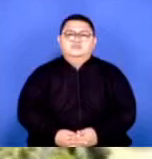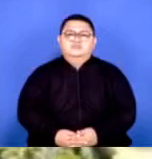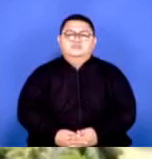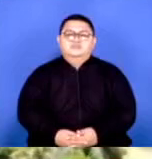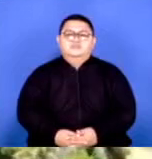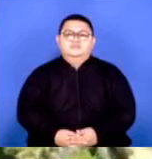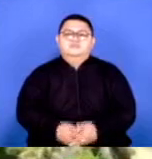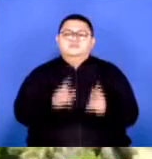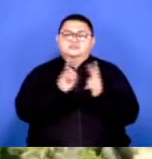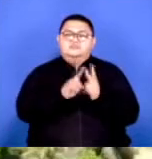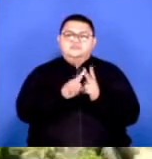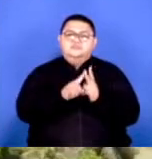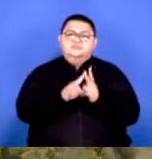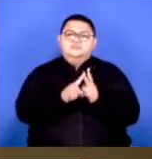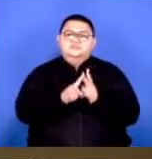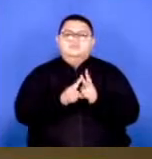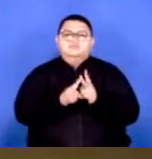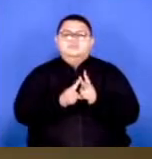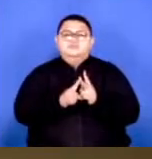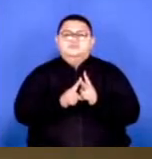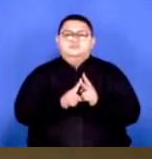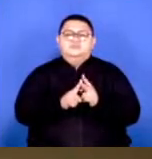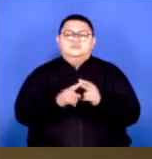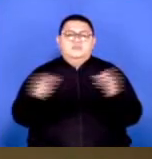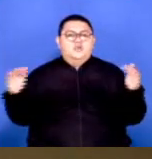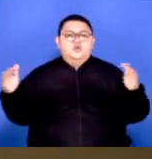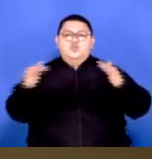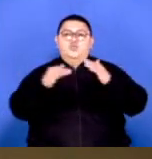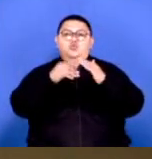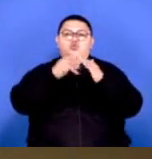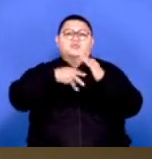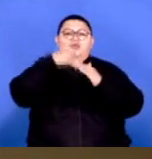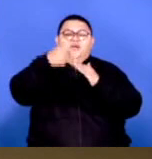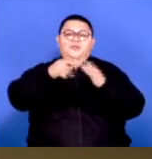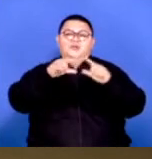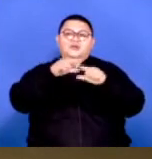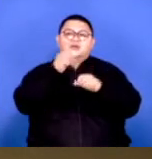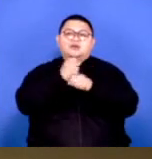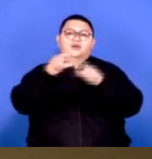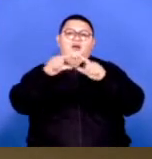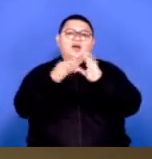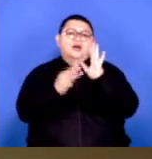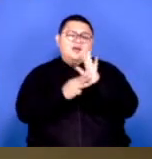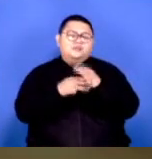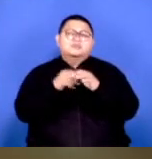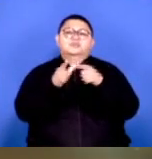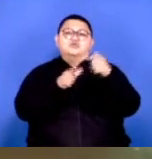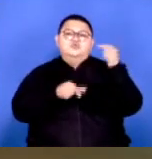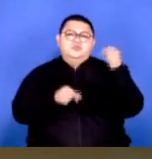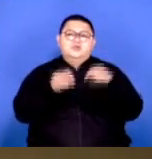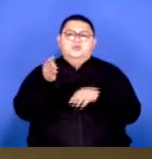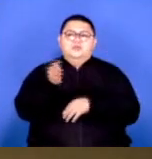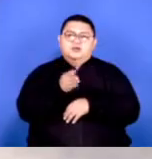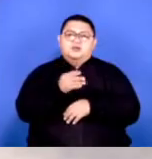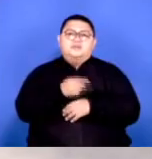Informasi berikutnya pemirsa, Gunung Marapi di Agam, Sumatera Barat masih terus mengeluarkan